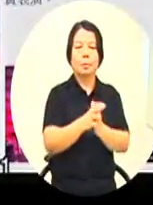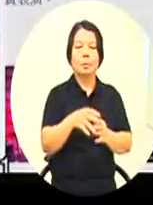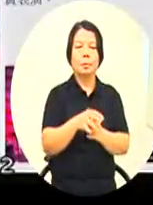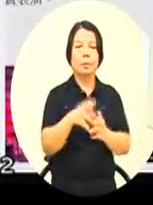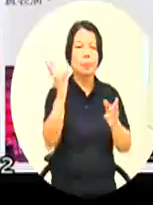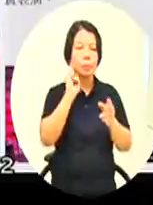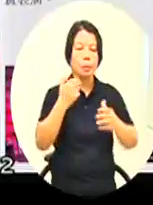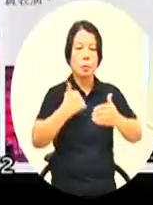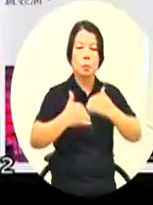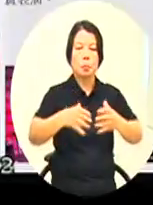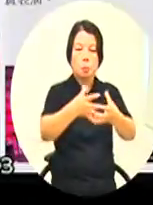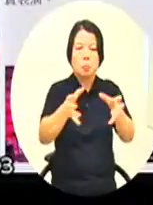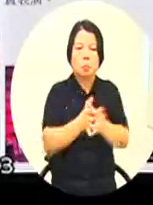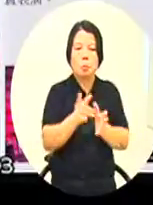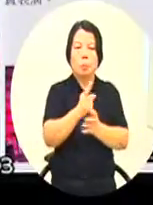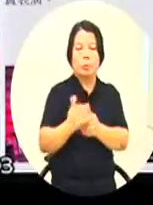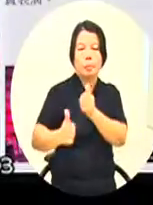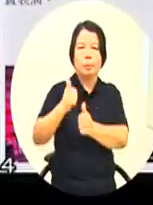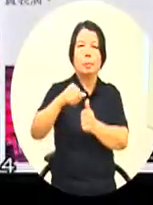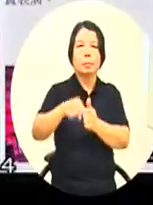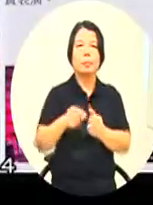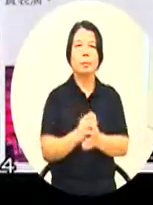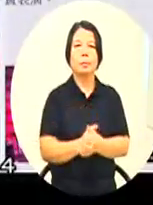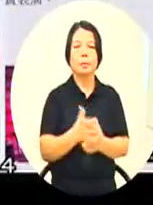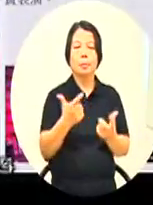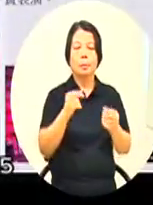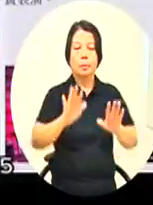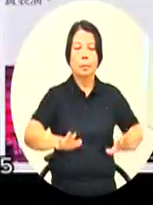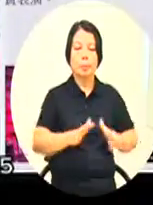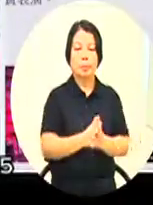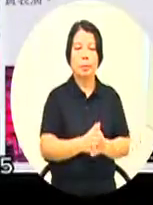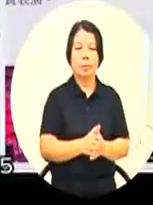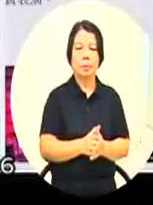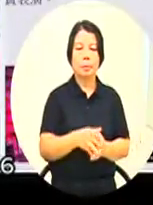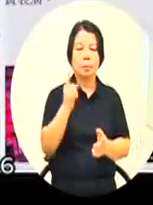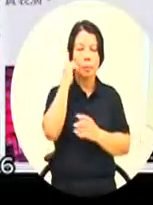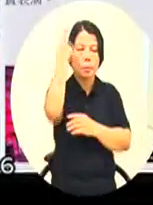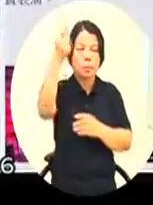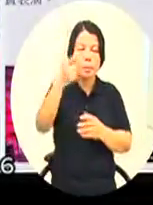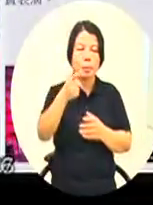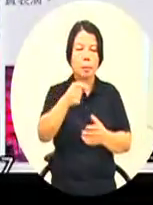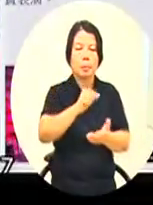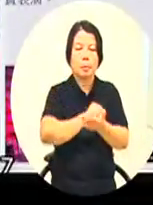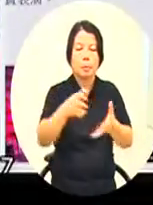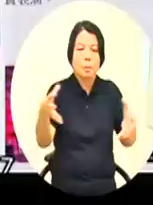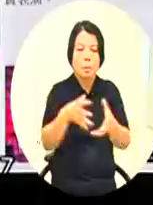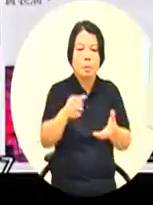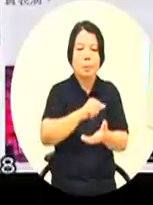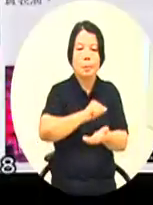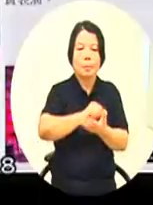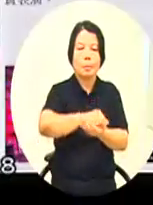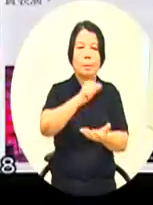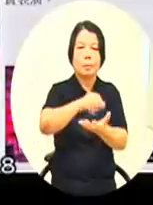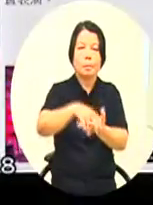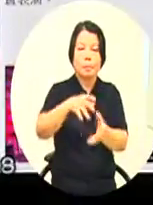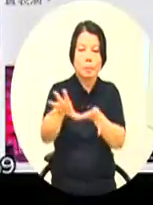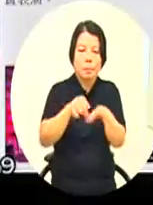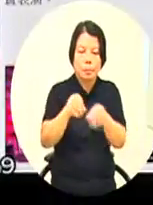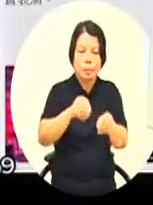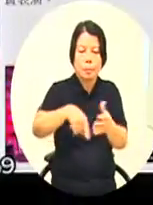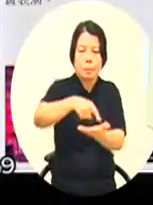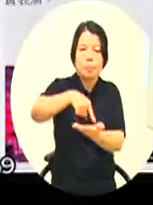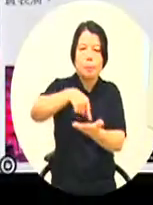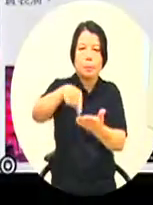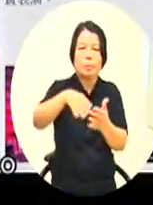甄选出来之后，我们还会有一个纪念合集的一个录制，那另外还会有一个演唱会的发表